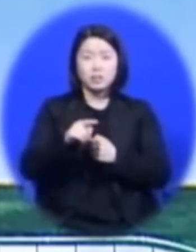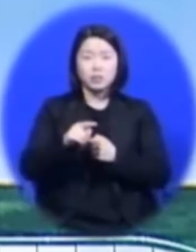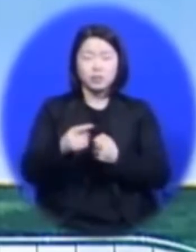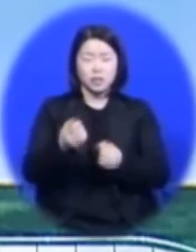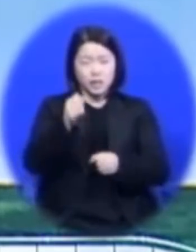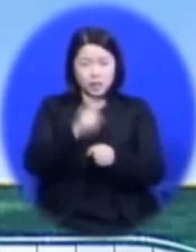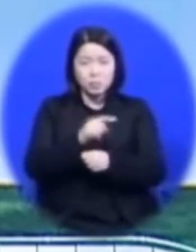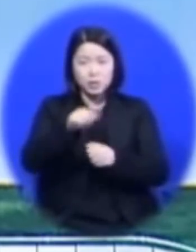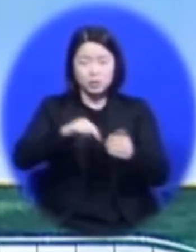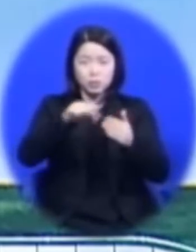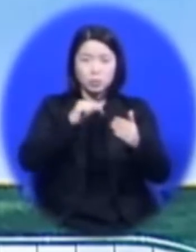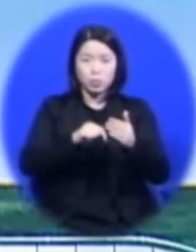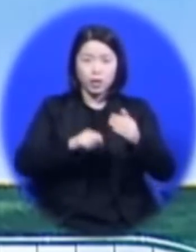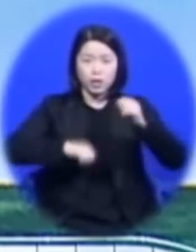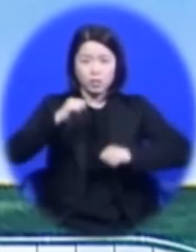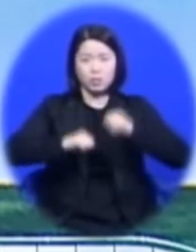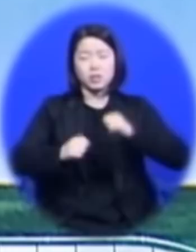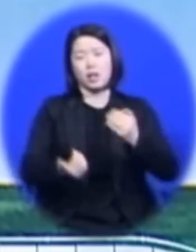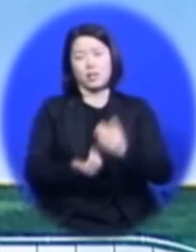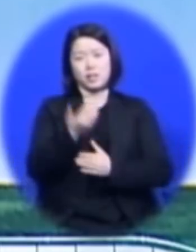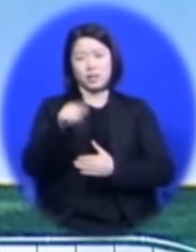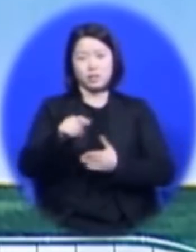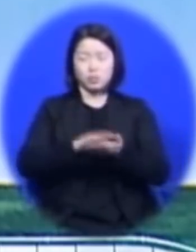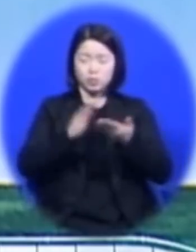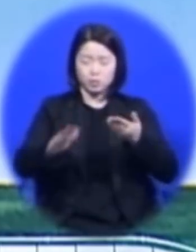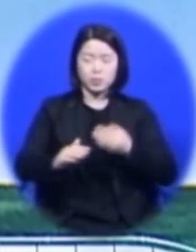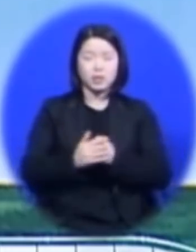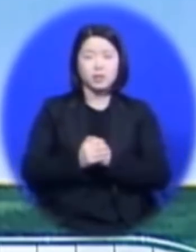일 그 소개 역사가 일어난 겁니다